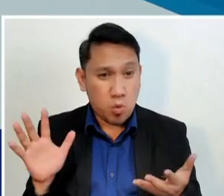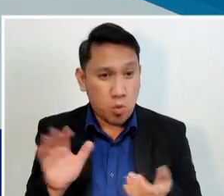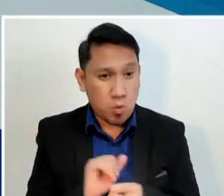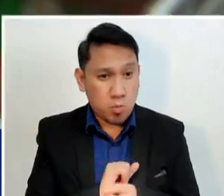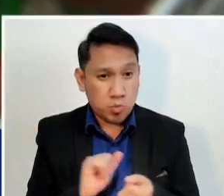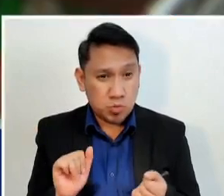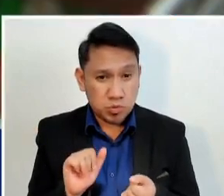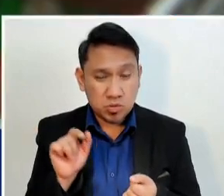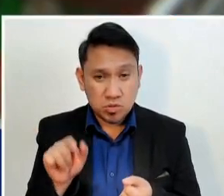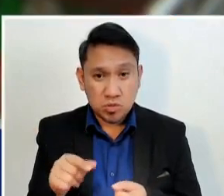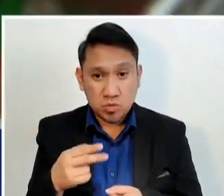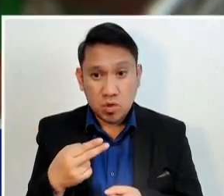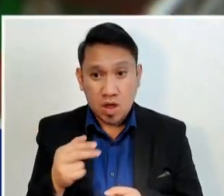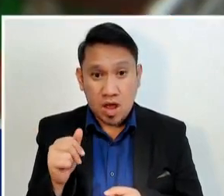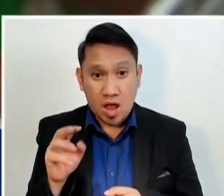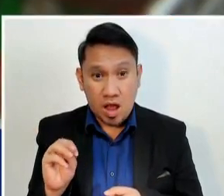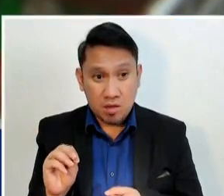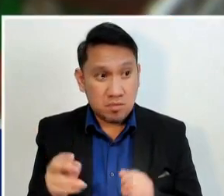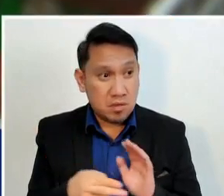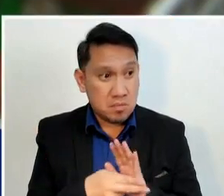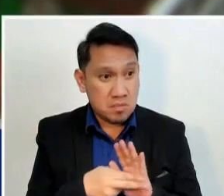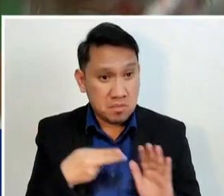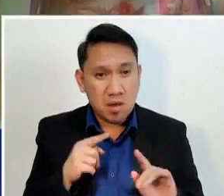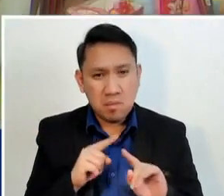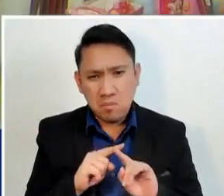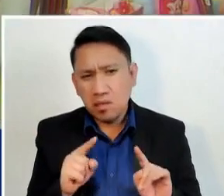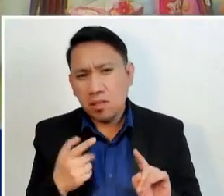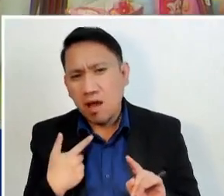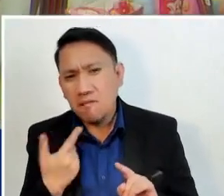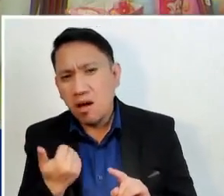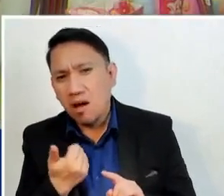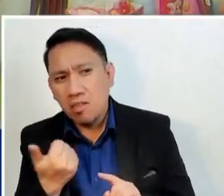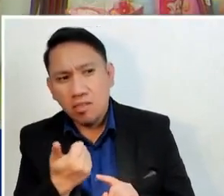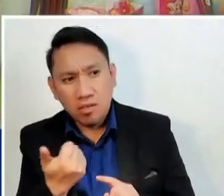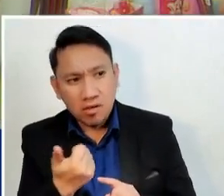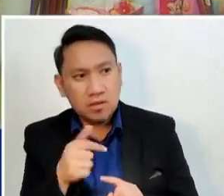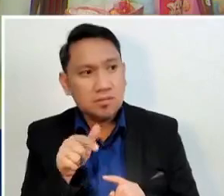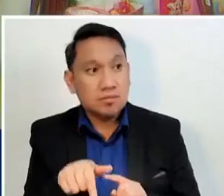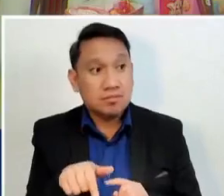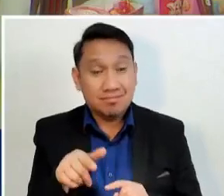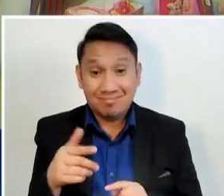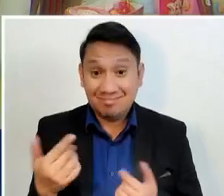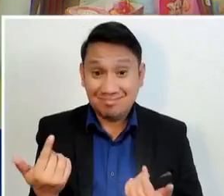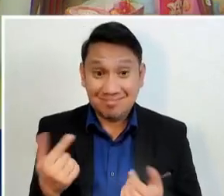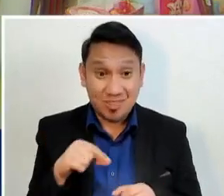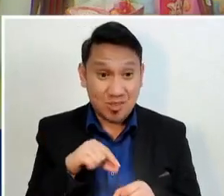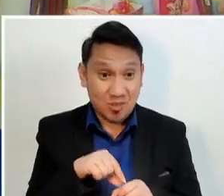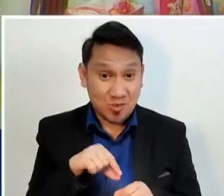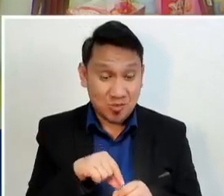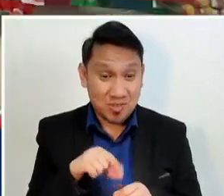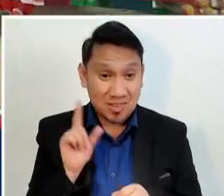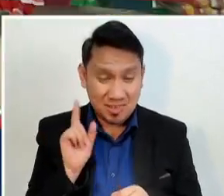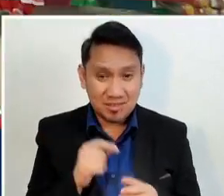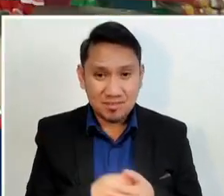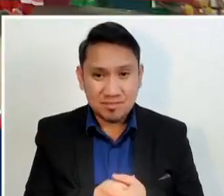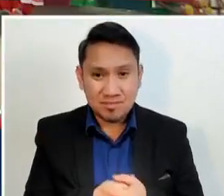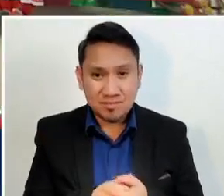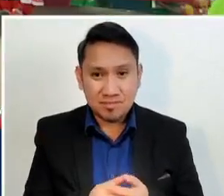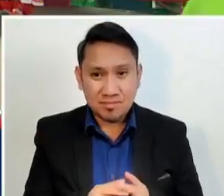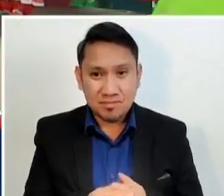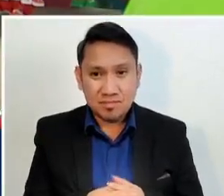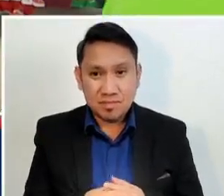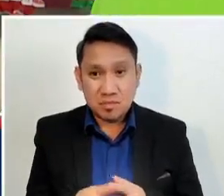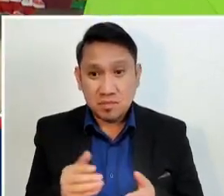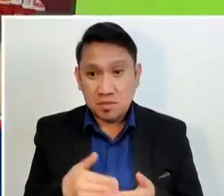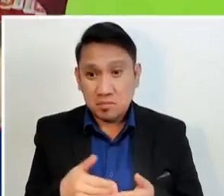brand ng ham. Pero marami pa namang pwedeng pagpilian. Sa isa pang grocery sa May Welcome Rotonda sa Quezon City, namili